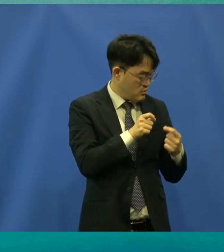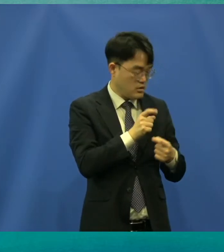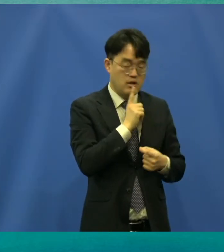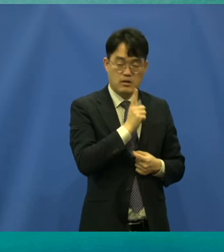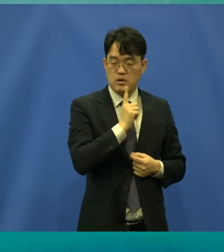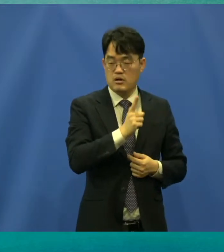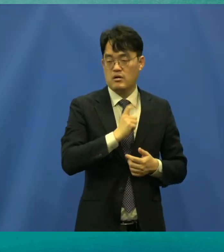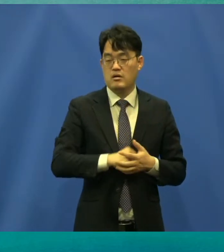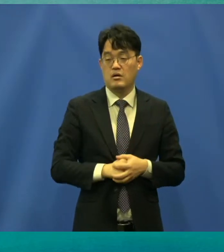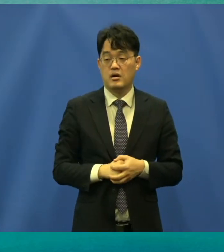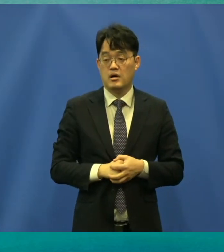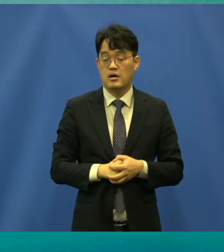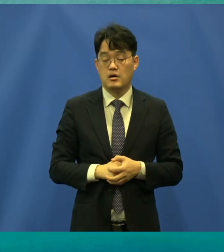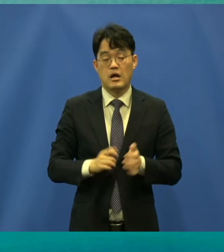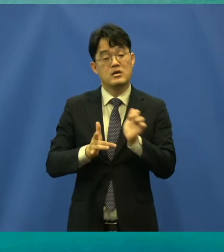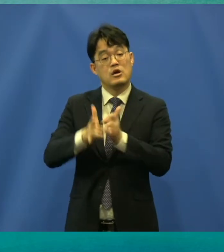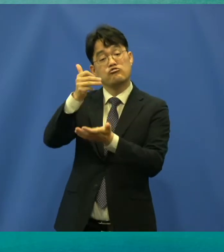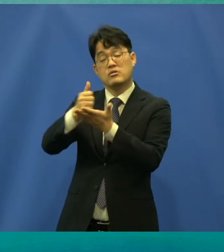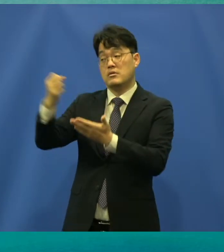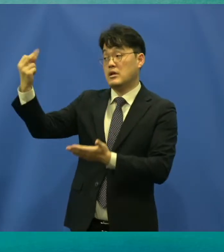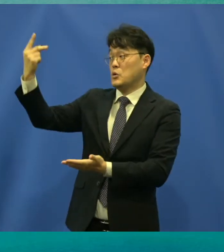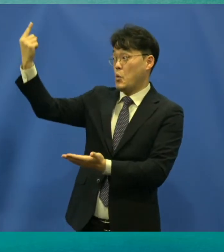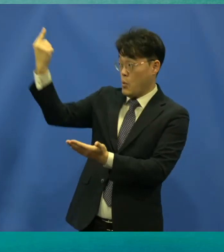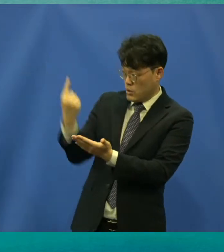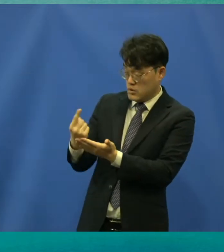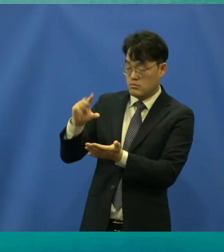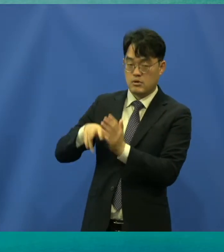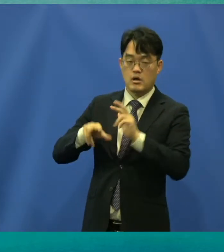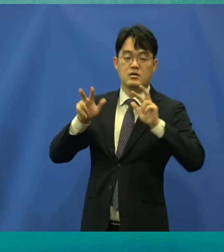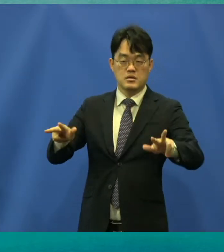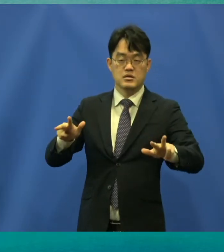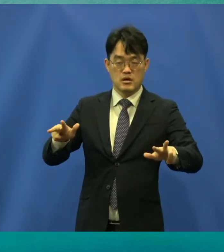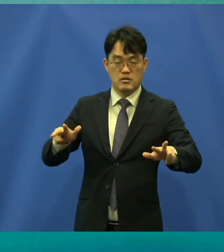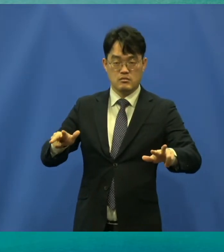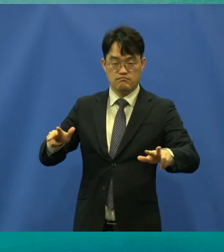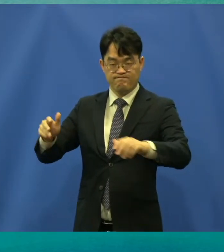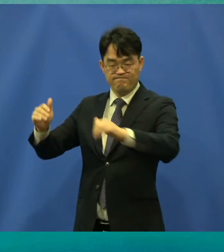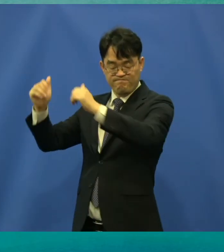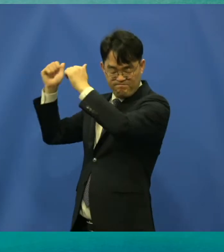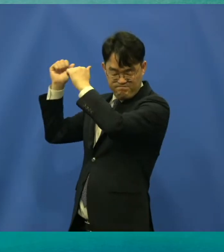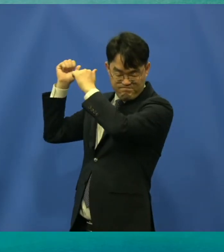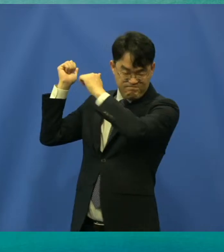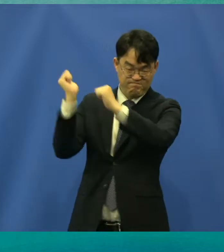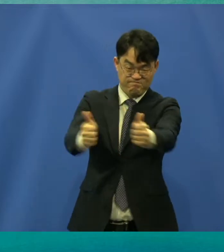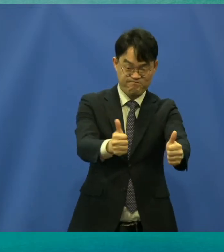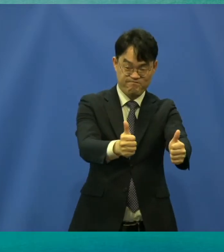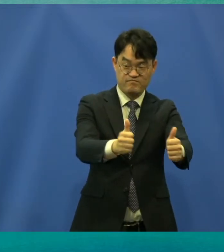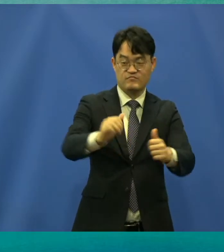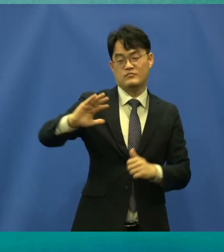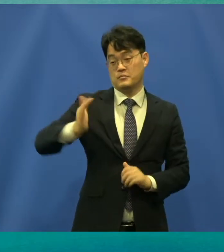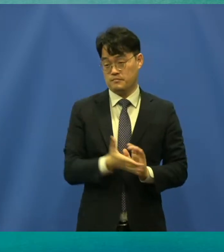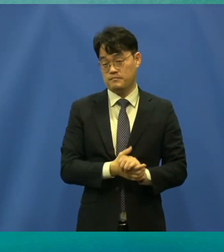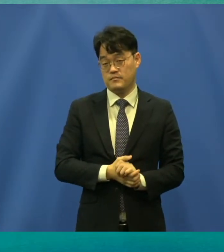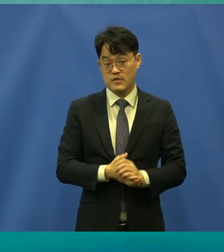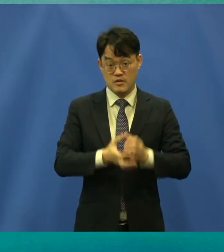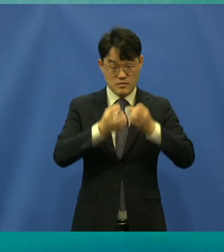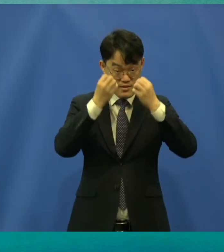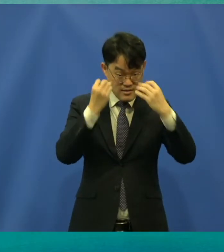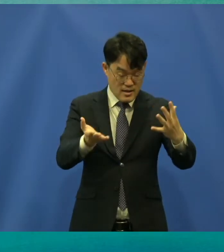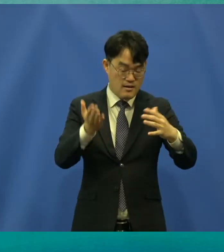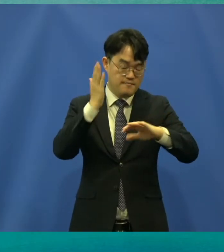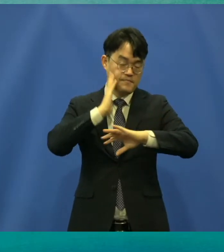주님이 오시는 순간 온 인류의 역사는 셧다운이에요. 시간이 멈춥니다. 그리고 새 하늘과 새 땅이